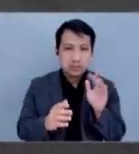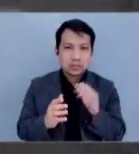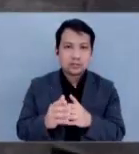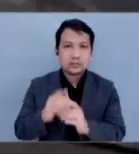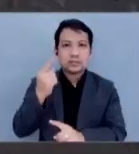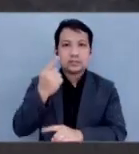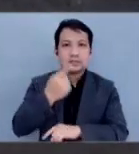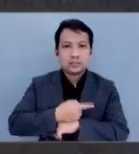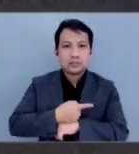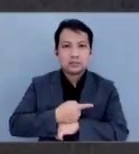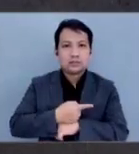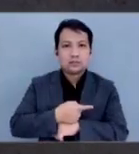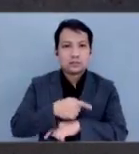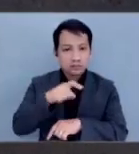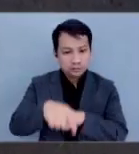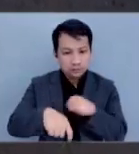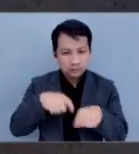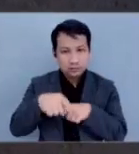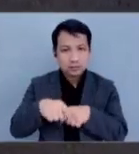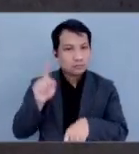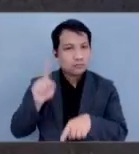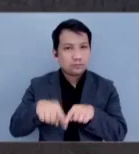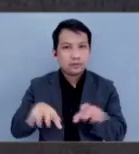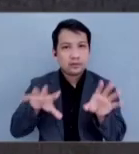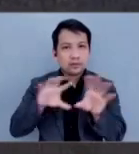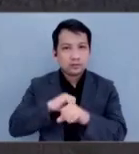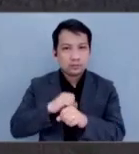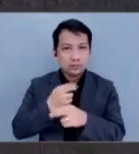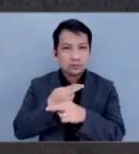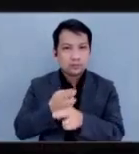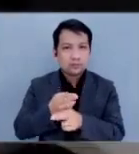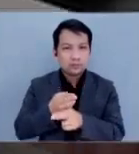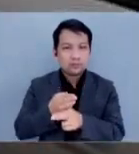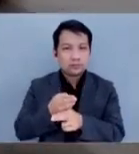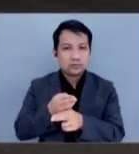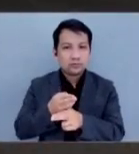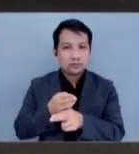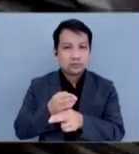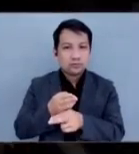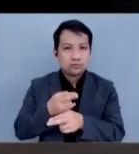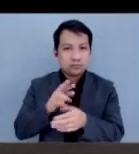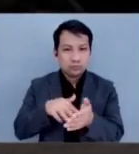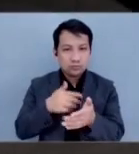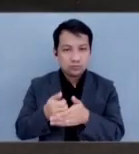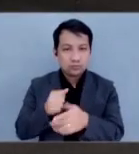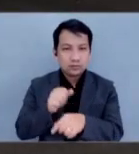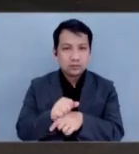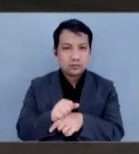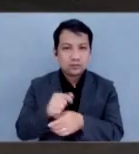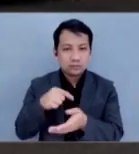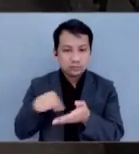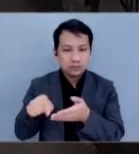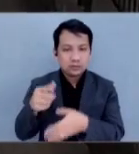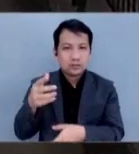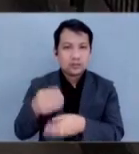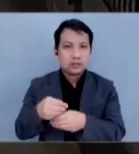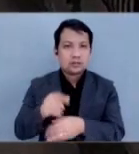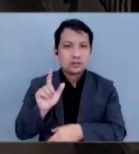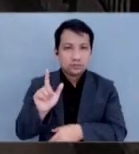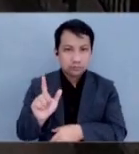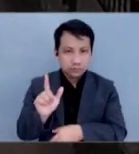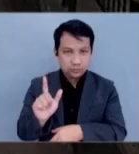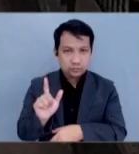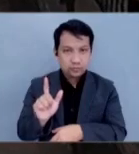sa isang hukay kapag hindi natapos ang roadwork sa itinakdang schedule. Pagbabayarin din ang dagdag na 20,000 pesos